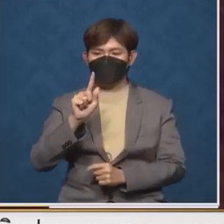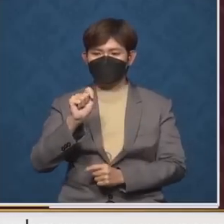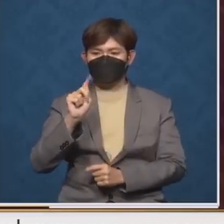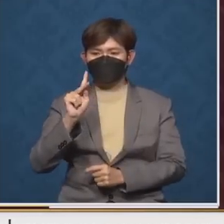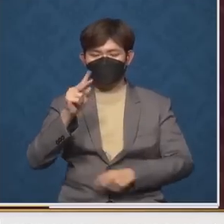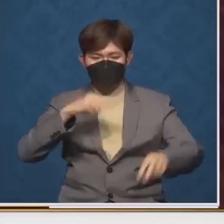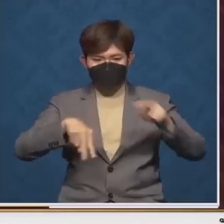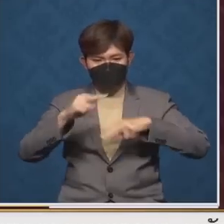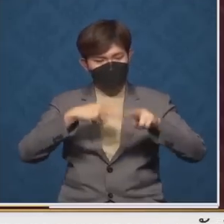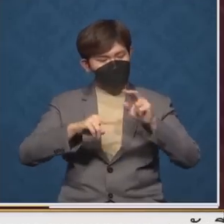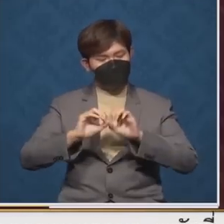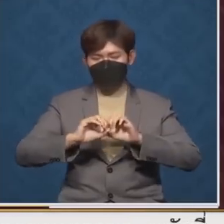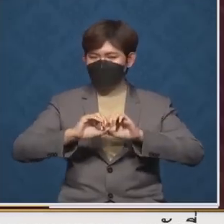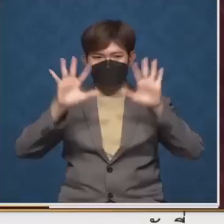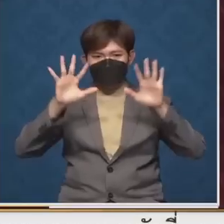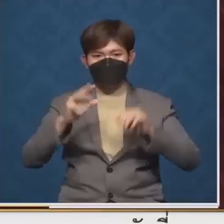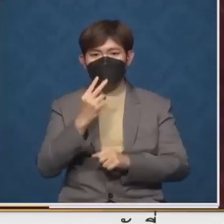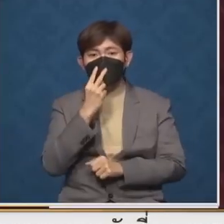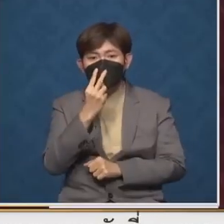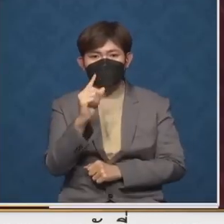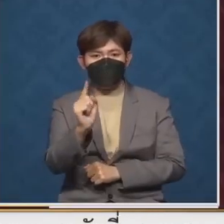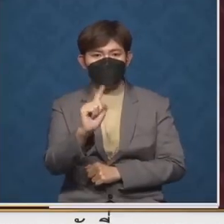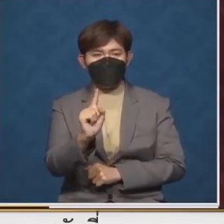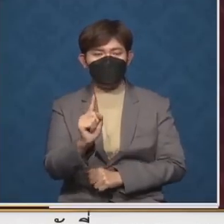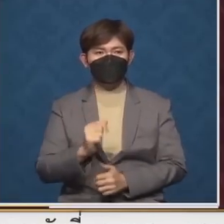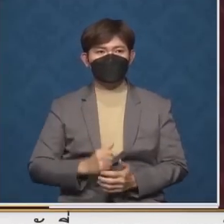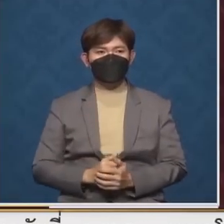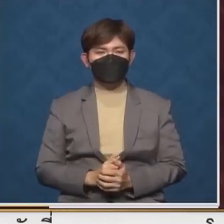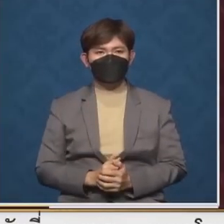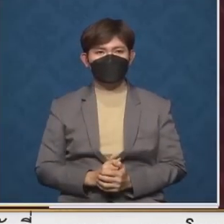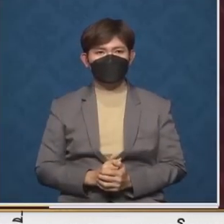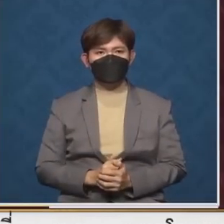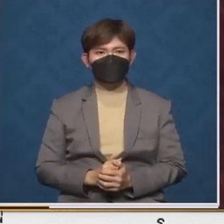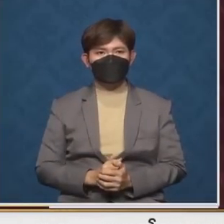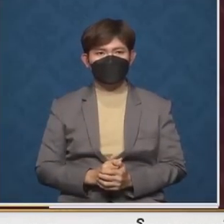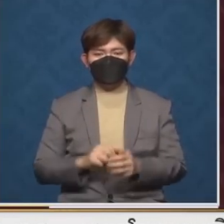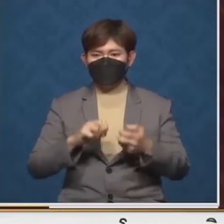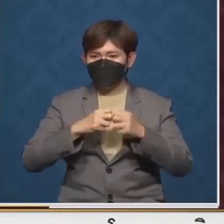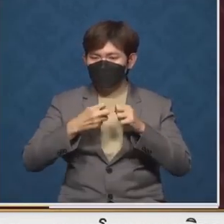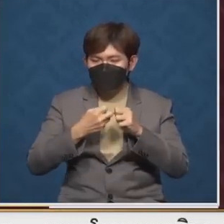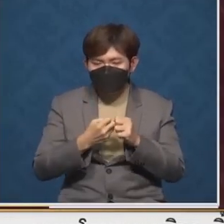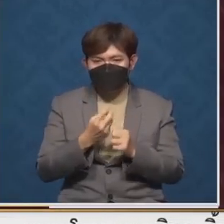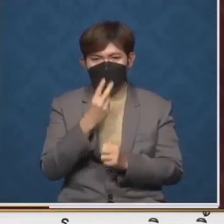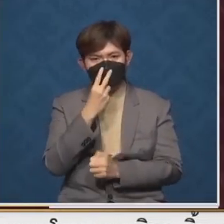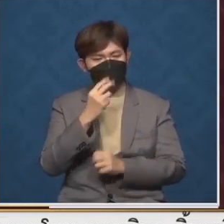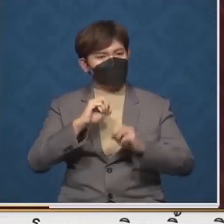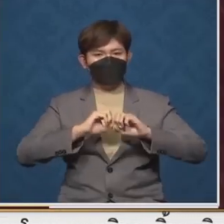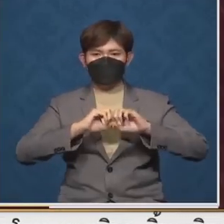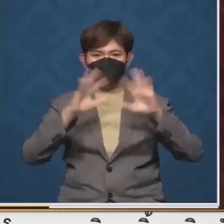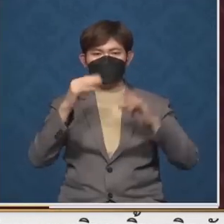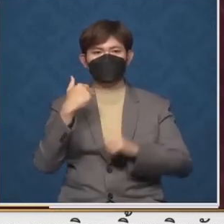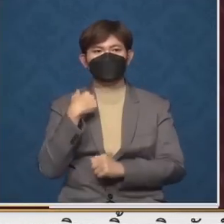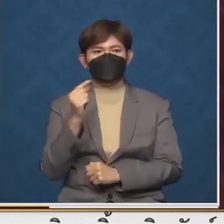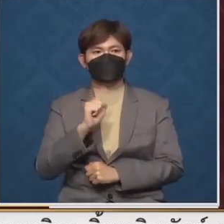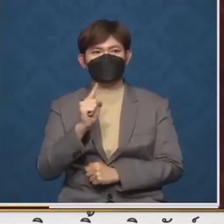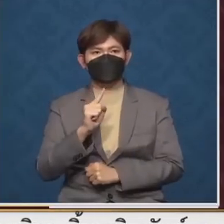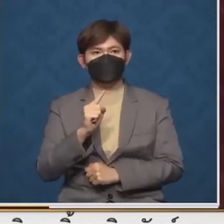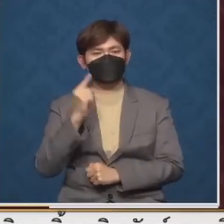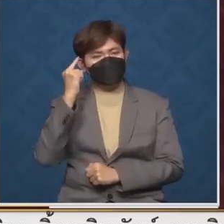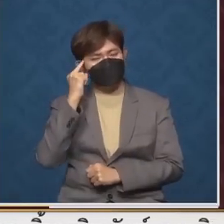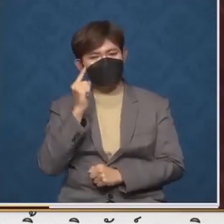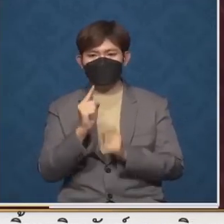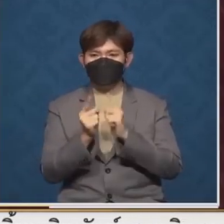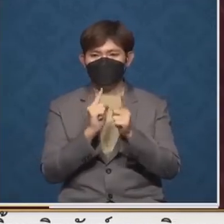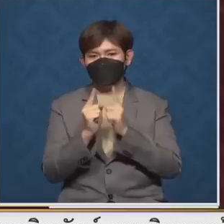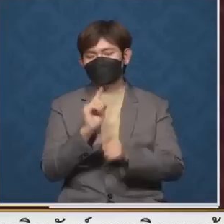ใสเดียวท่านดูนะว่าเป็นยัไ ภาพเรื่องราวข้อเทศจริมัจะฟ้องกัอยู่โดยไม่ต้องมานั่งพูดอะไร